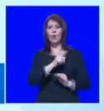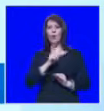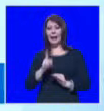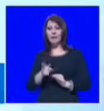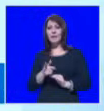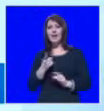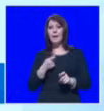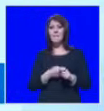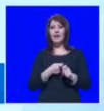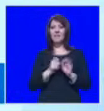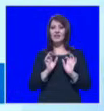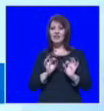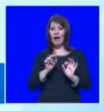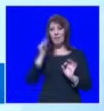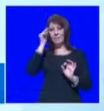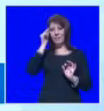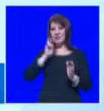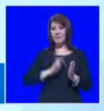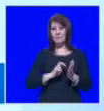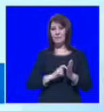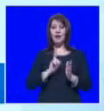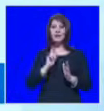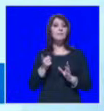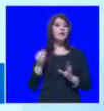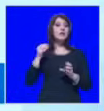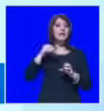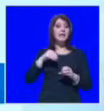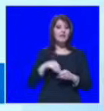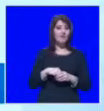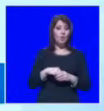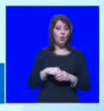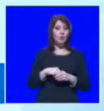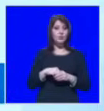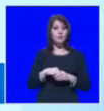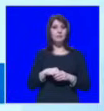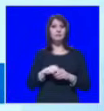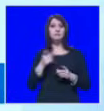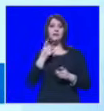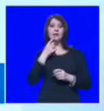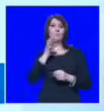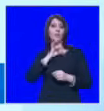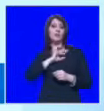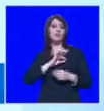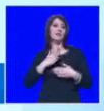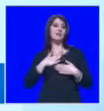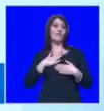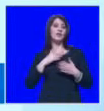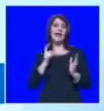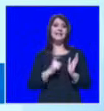прави така, че Българската народна банка да може да се включи и да постигне своята